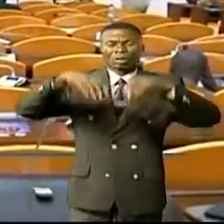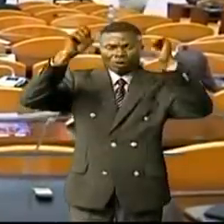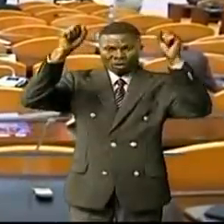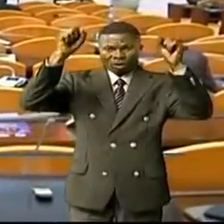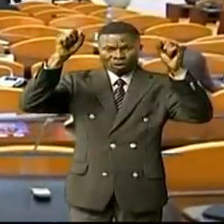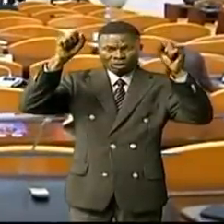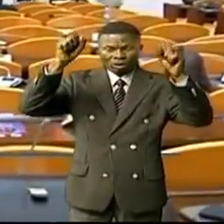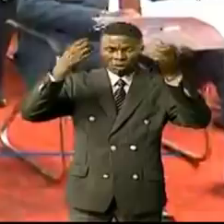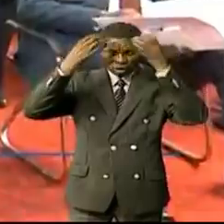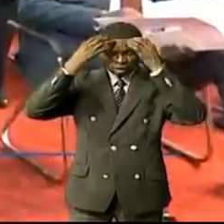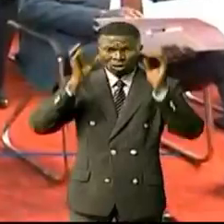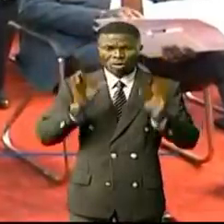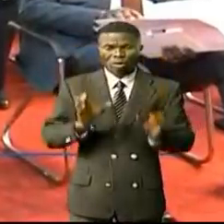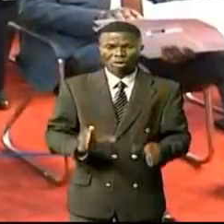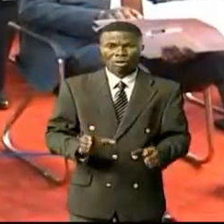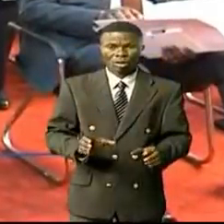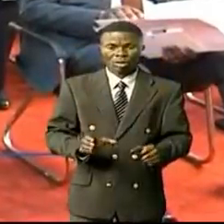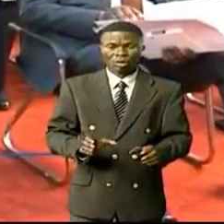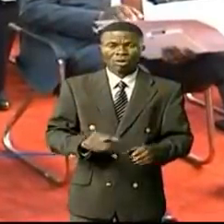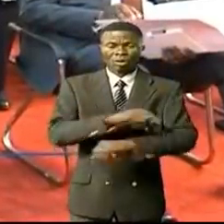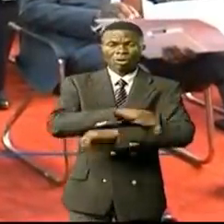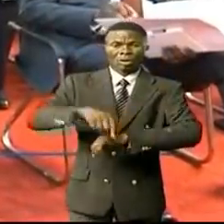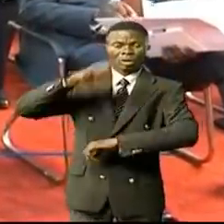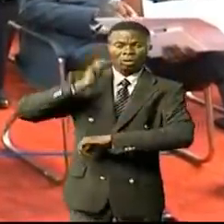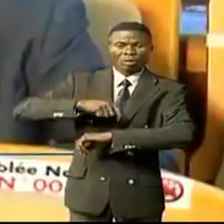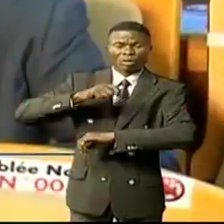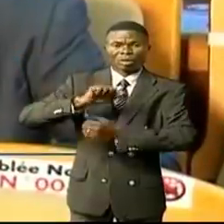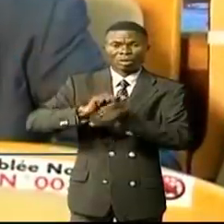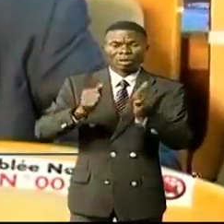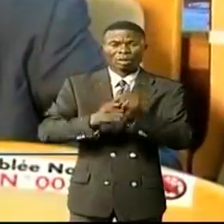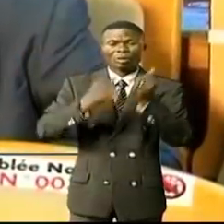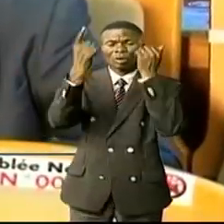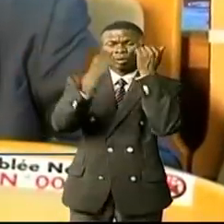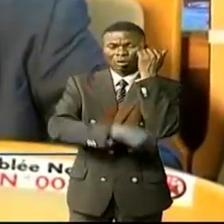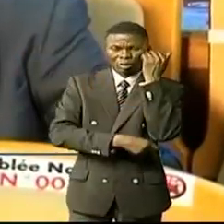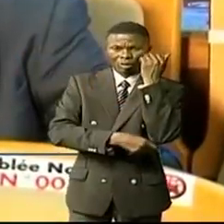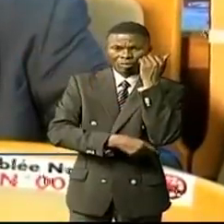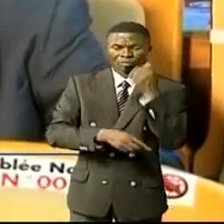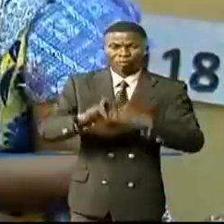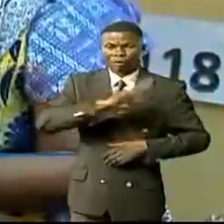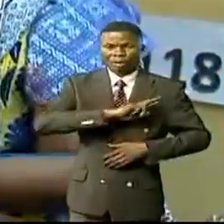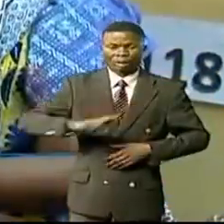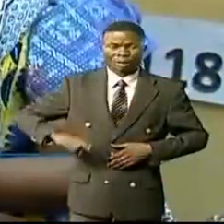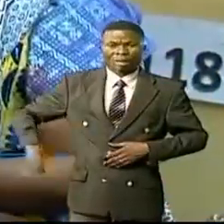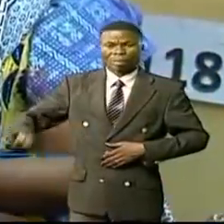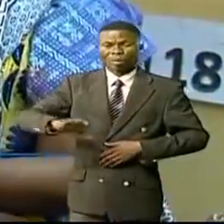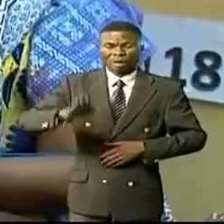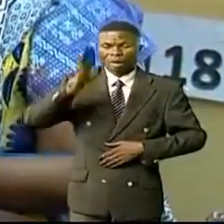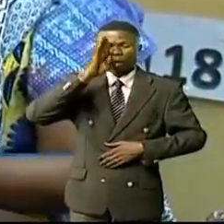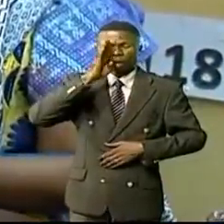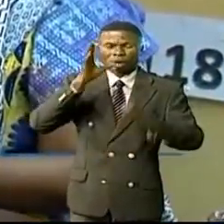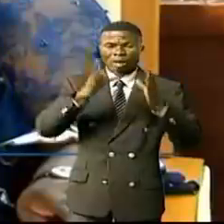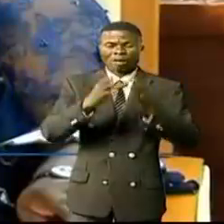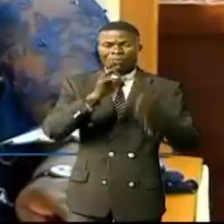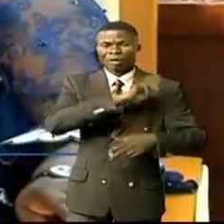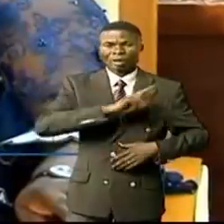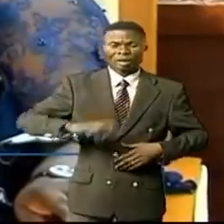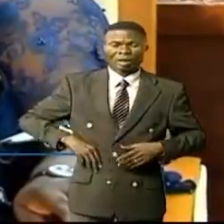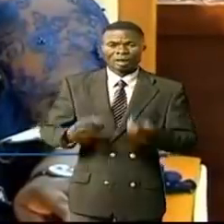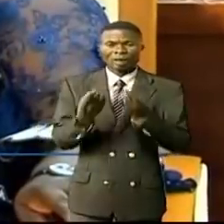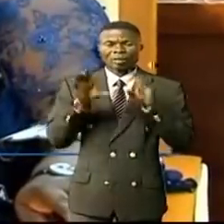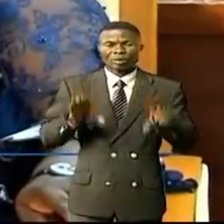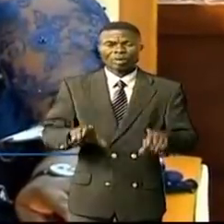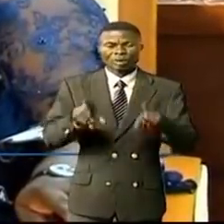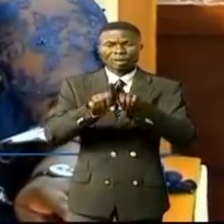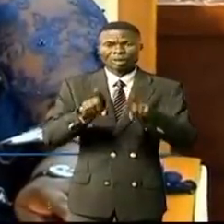la convention d'entraide judiciaire en matière pénale entre le Royaume de Belgique et la République démocratique du Congo,